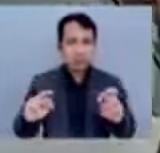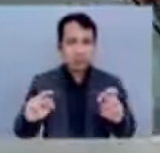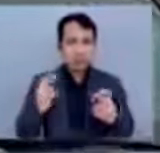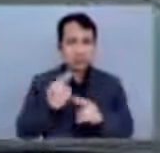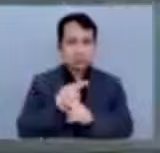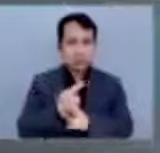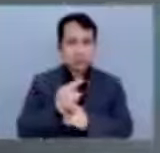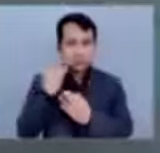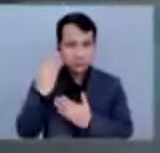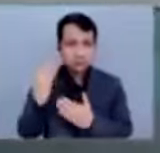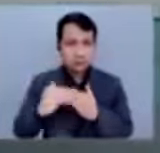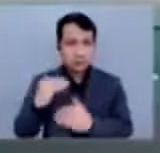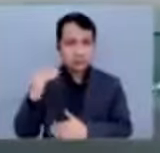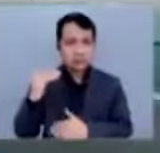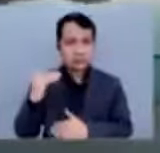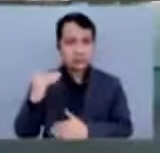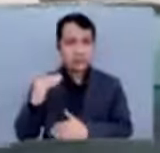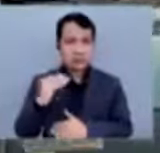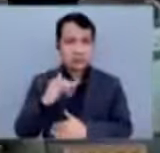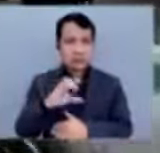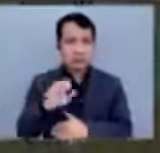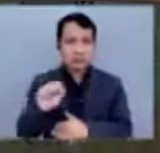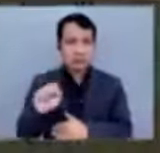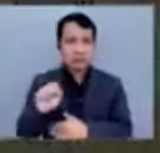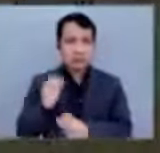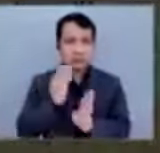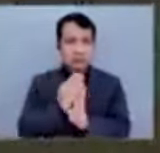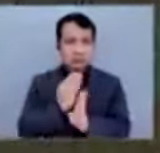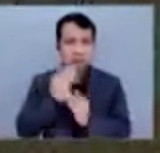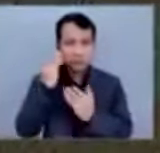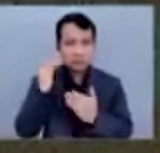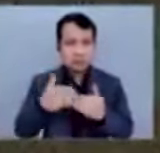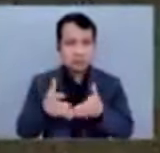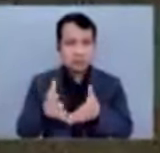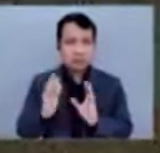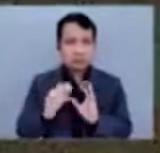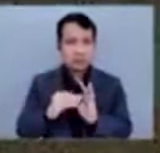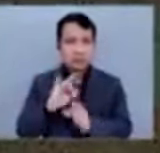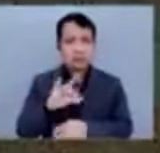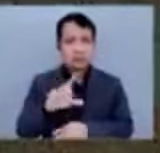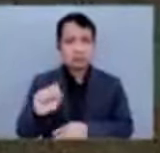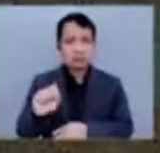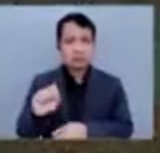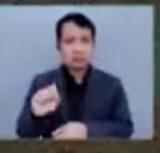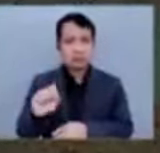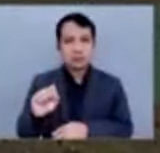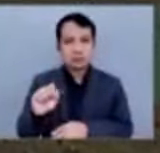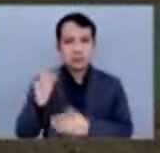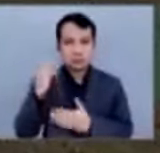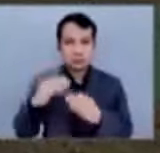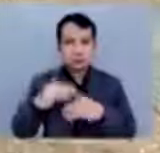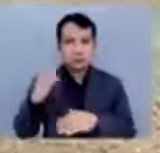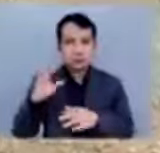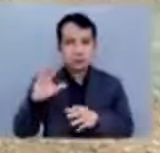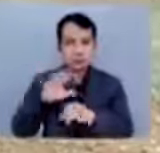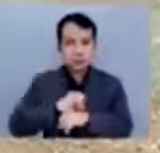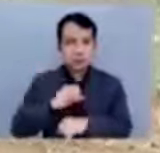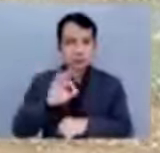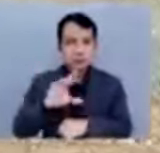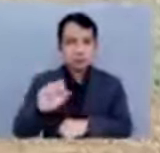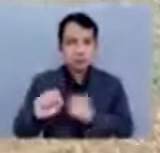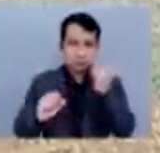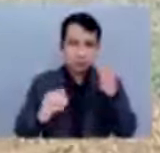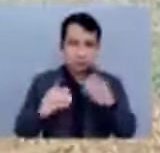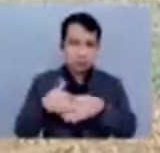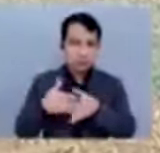Sa ngayon, tanging mga carousel buses lang ang pinapayagang dumaan sa flyover. May moderate traffic rin paglampas ng flyover pero luluwag